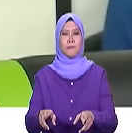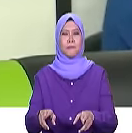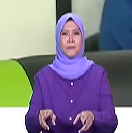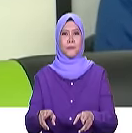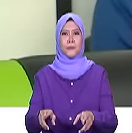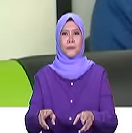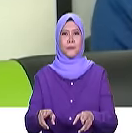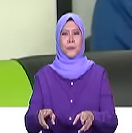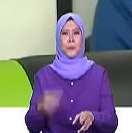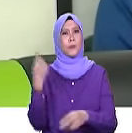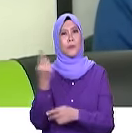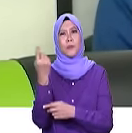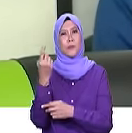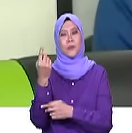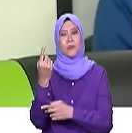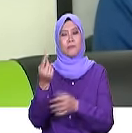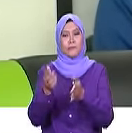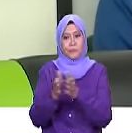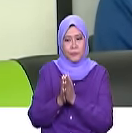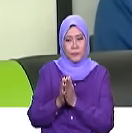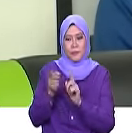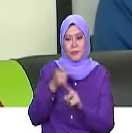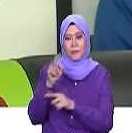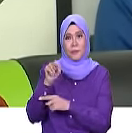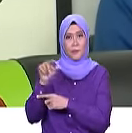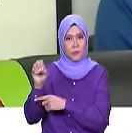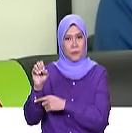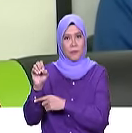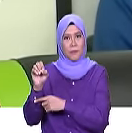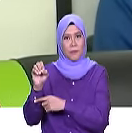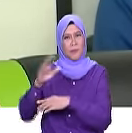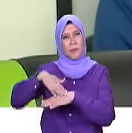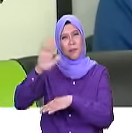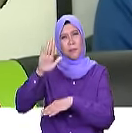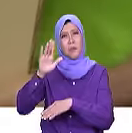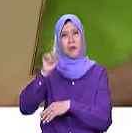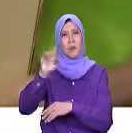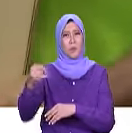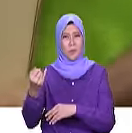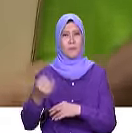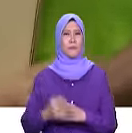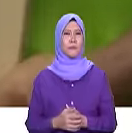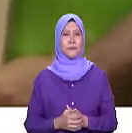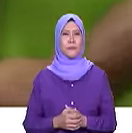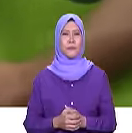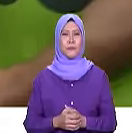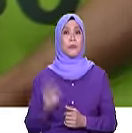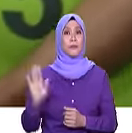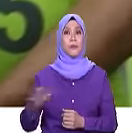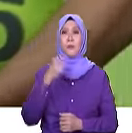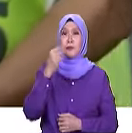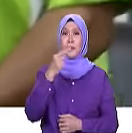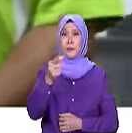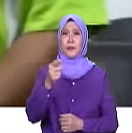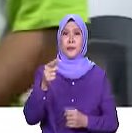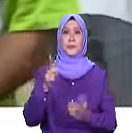sentiasa sampai permintaan daripada NGO-NGO ini melebihi sejuta sebenarnya. Beliau berkata demikian